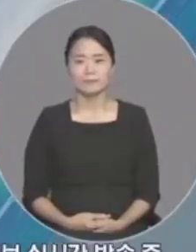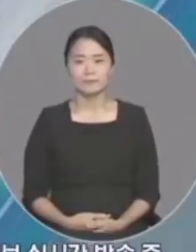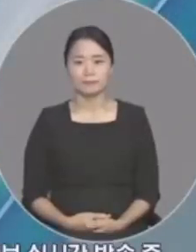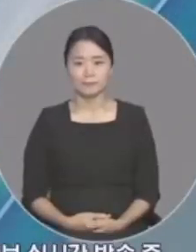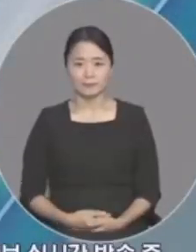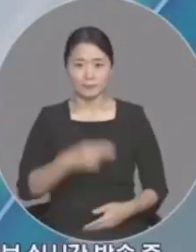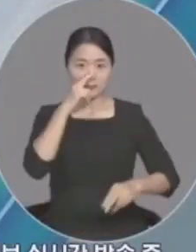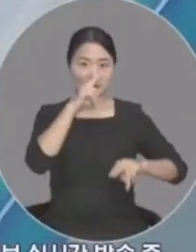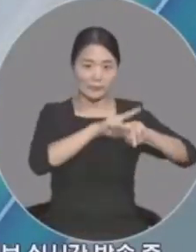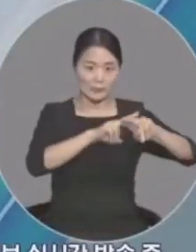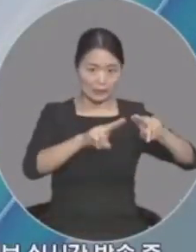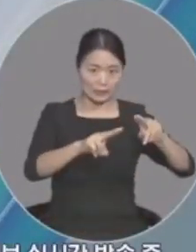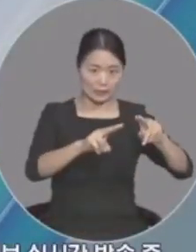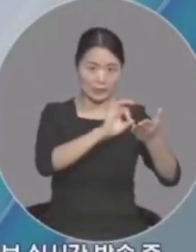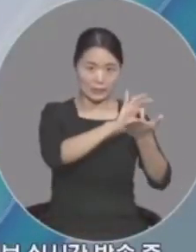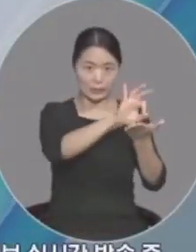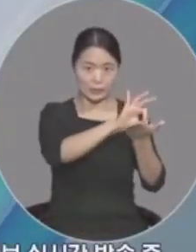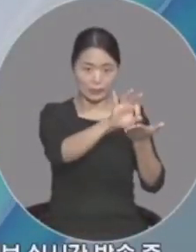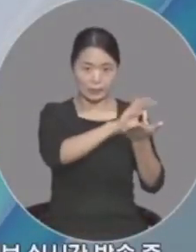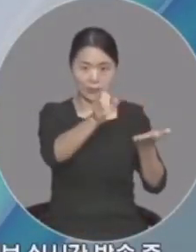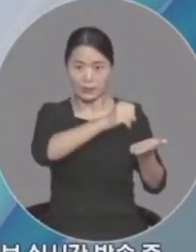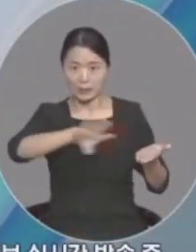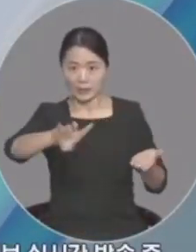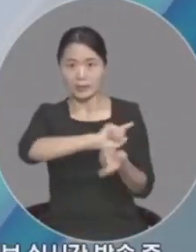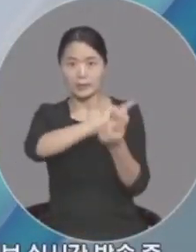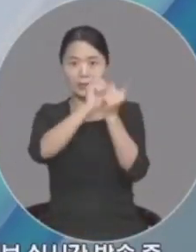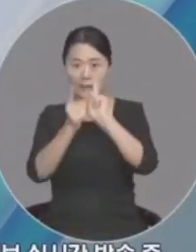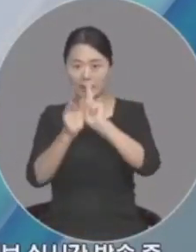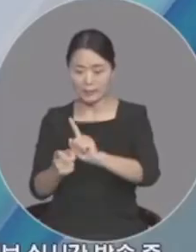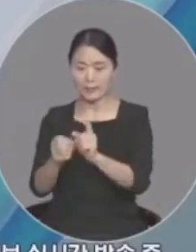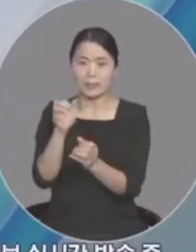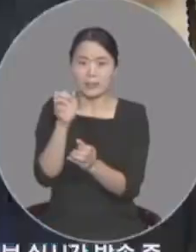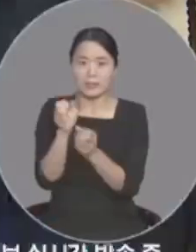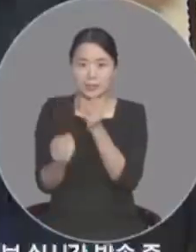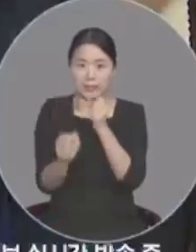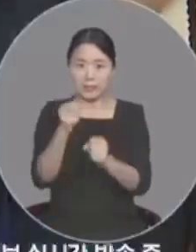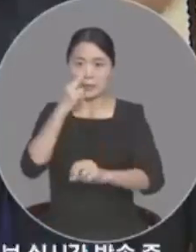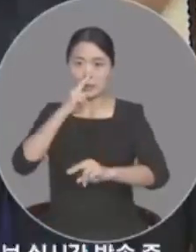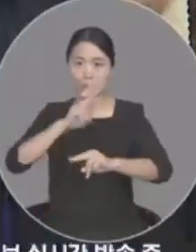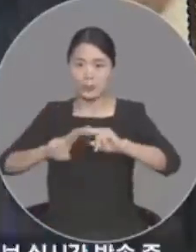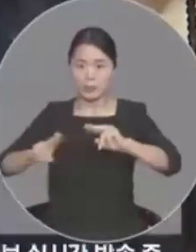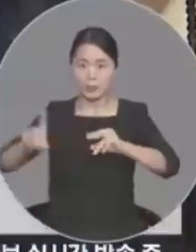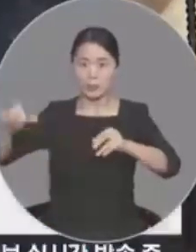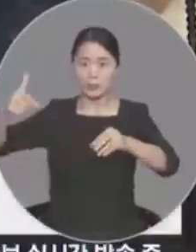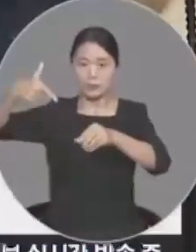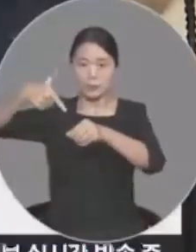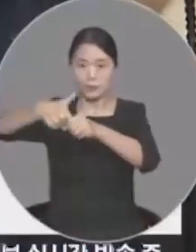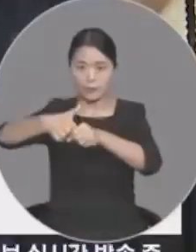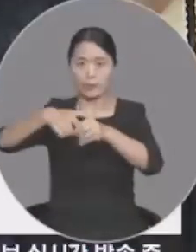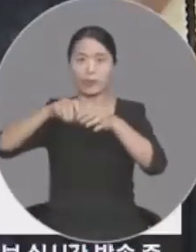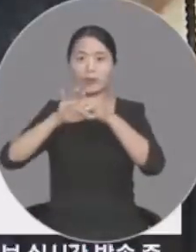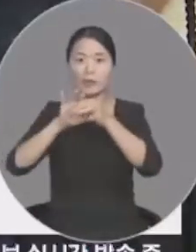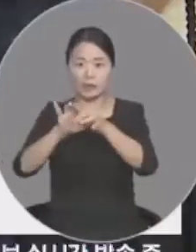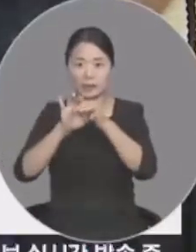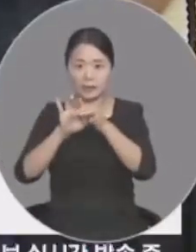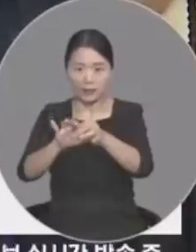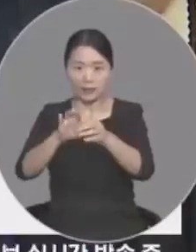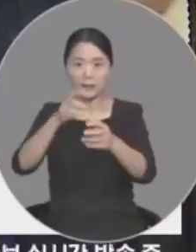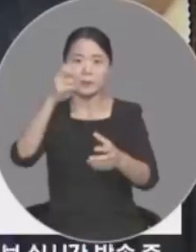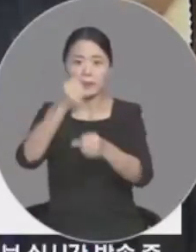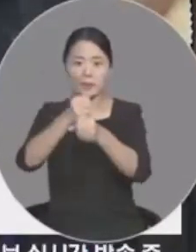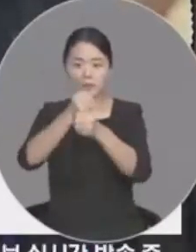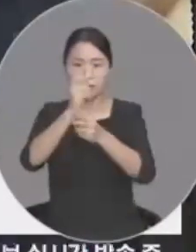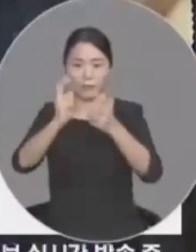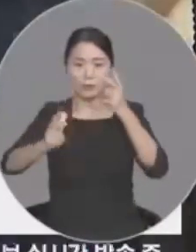동식물성 폐유를 내연기관 연료를 쓸 수 있는 바이오디젤 생산 공장이 울산에 들어섭니다 울산시는 오늘